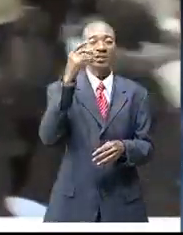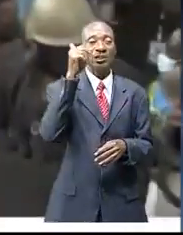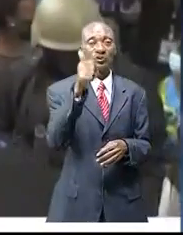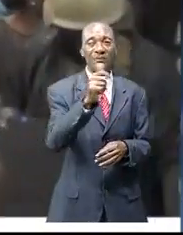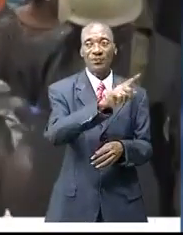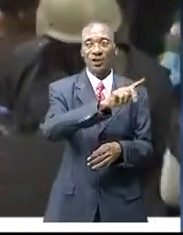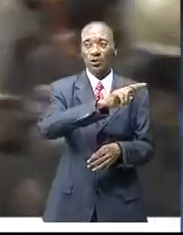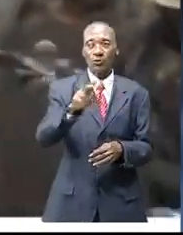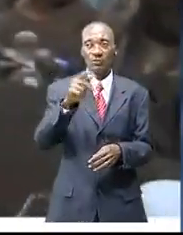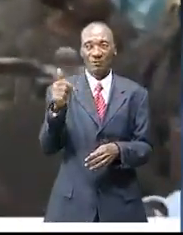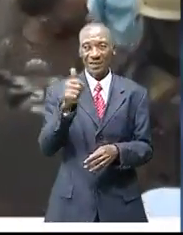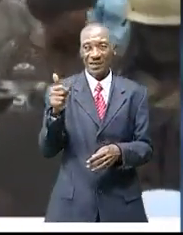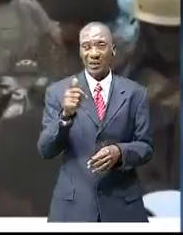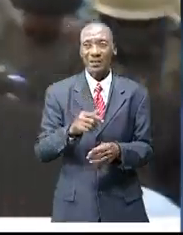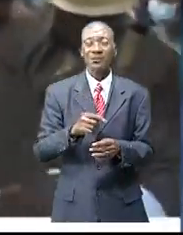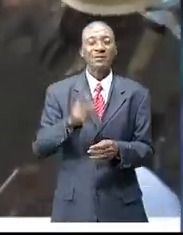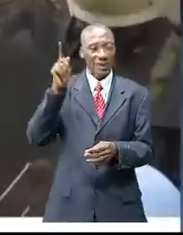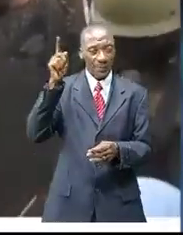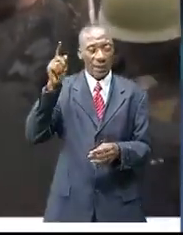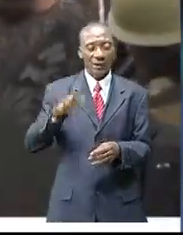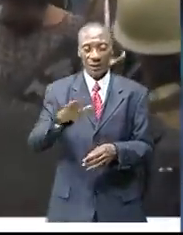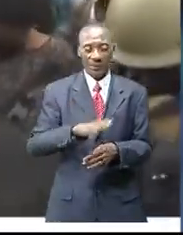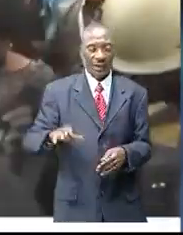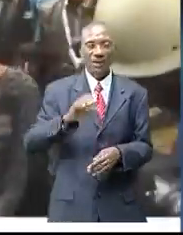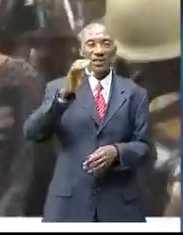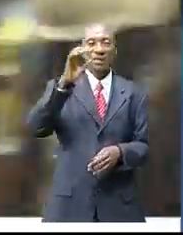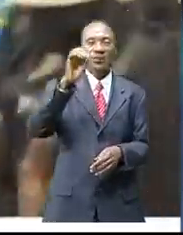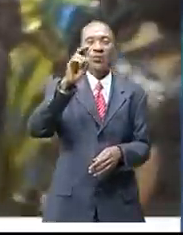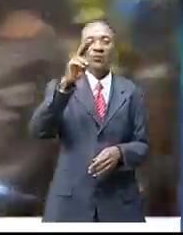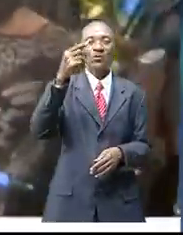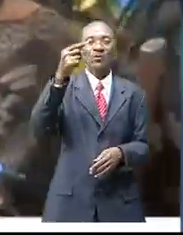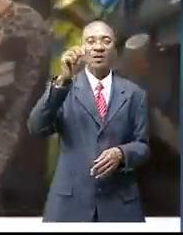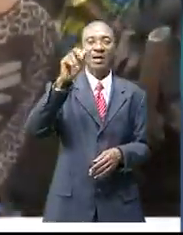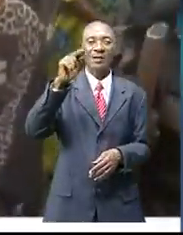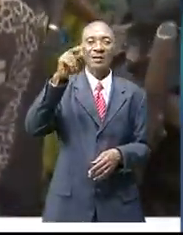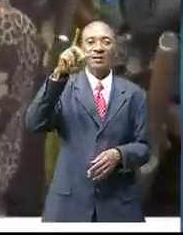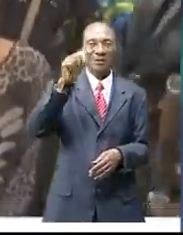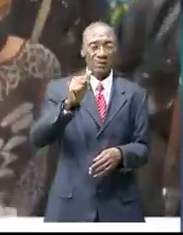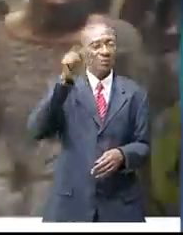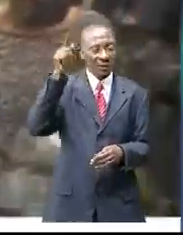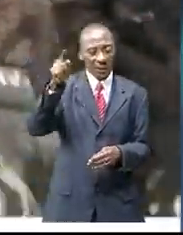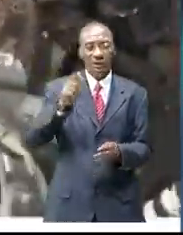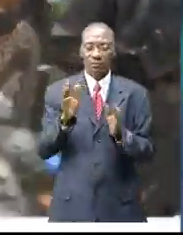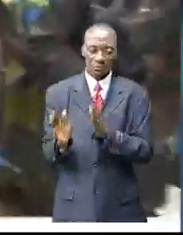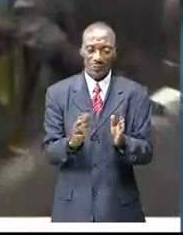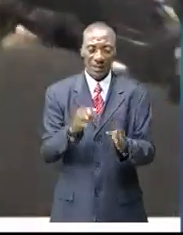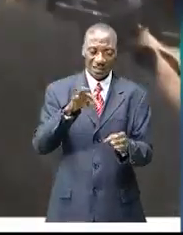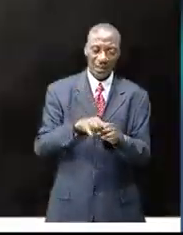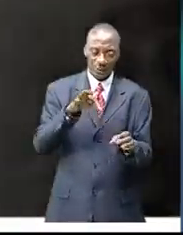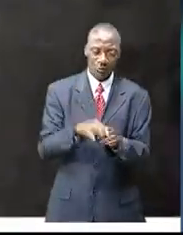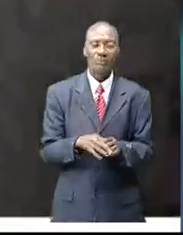nouveau président de la République. Dans cette course, pour remporter la présidentielle, au minimum 10